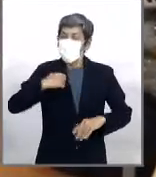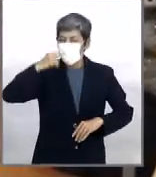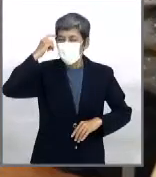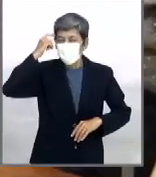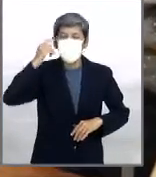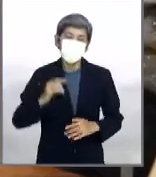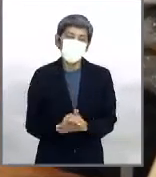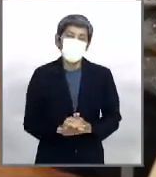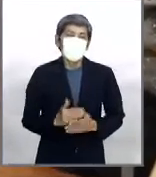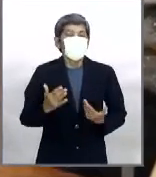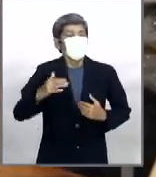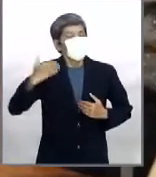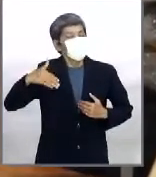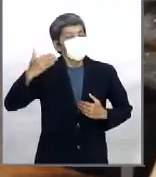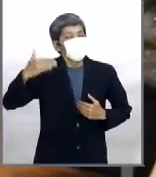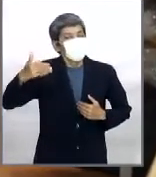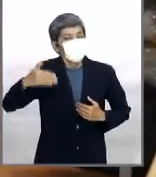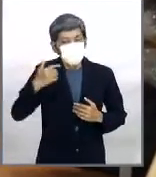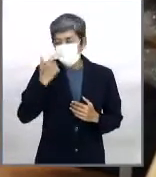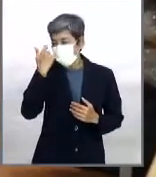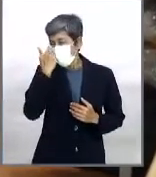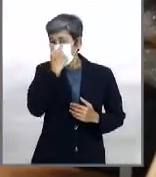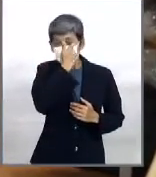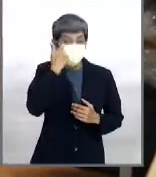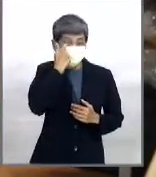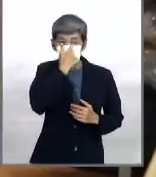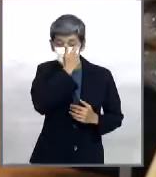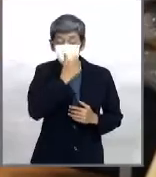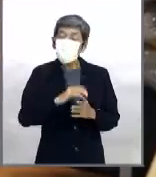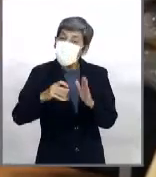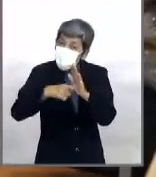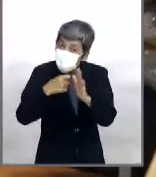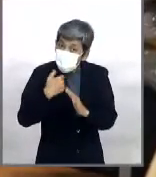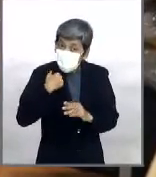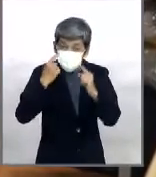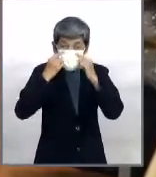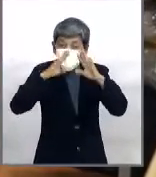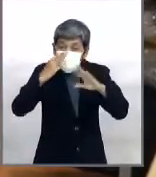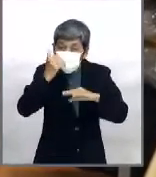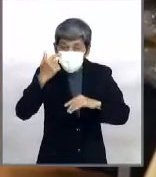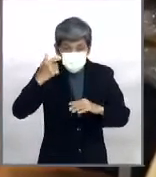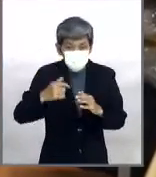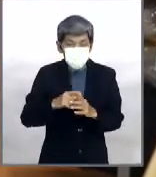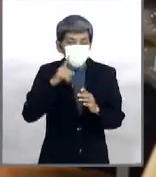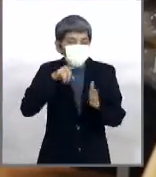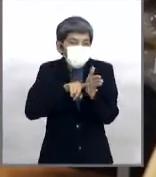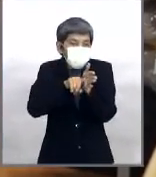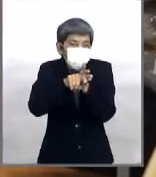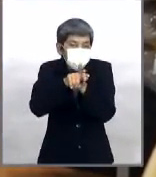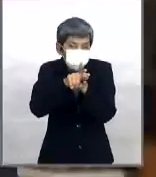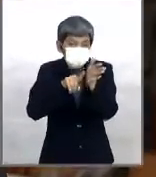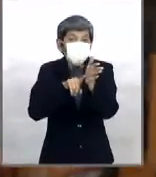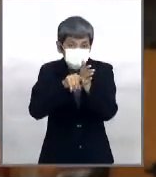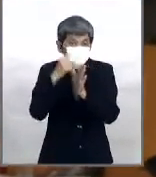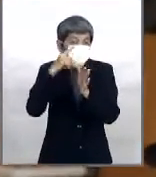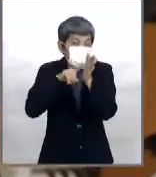แบบไหนนะครับผมเนาะก็จนกระทั่งมีการฉีดยาเข้าไปในลูกตาอย่างเงี้ยครับ เขาบอกสาเหตุไหมคะ คือเชื้อโรคเข้าตา